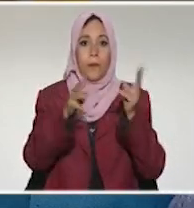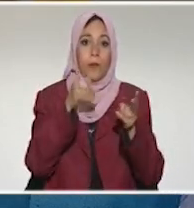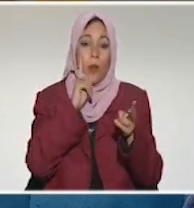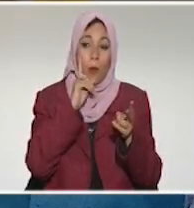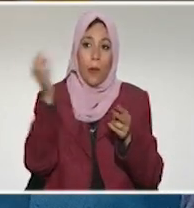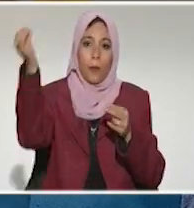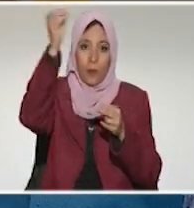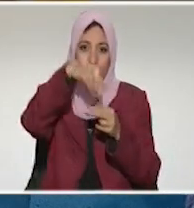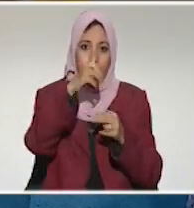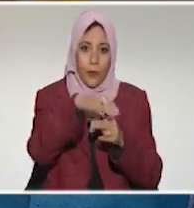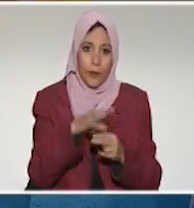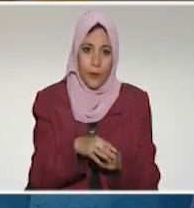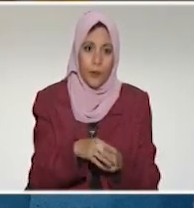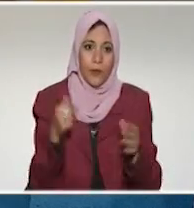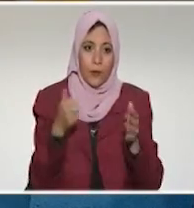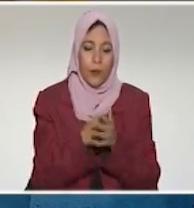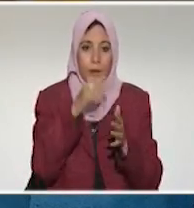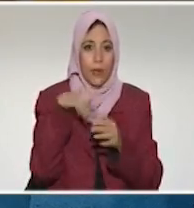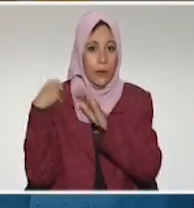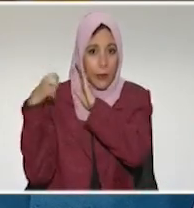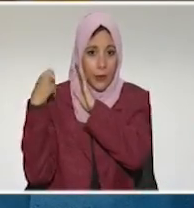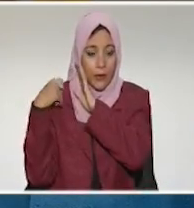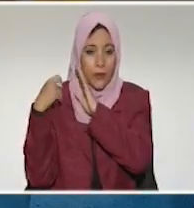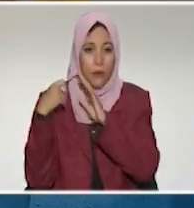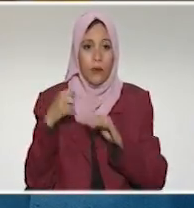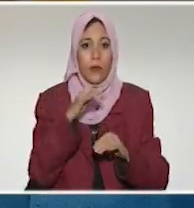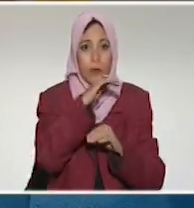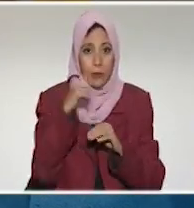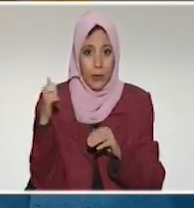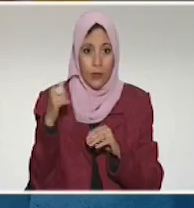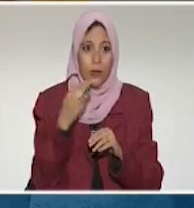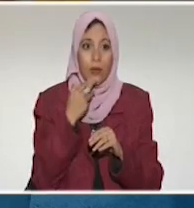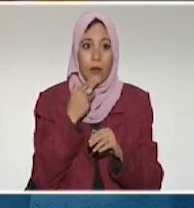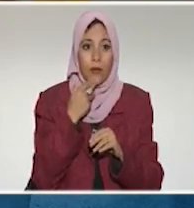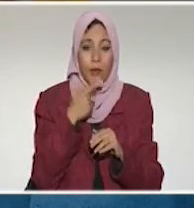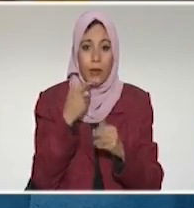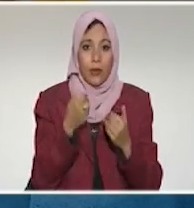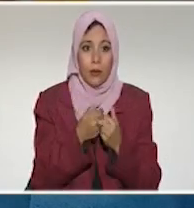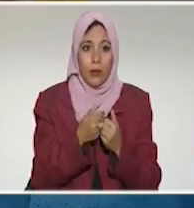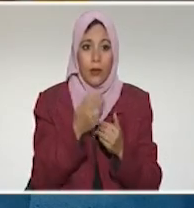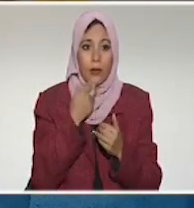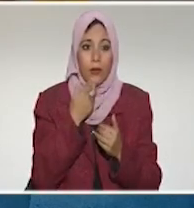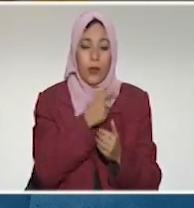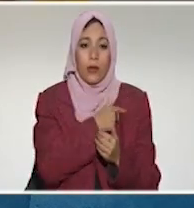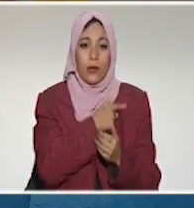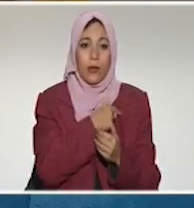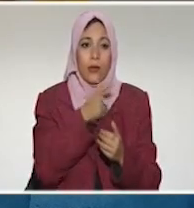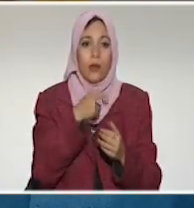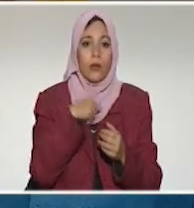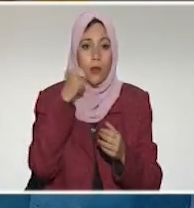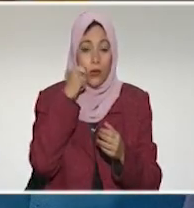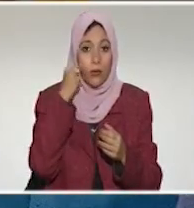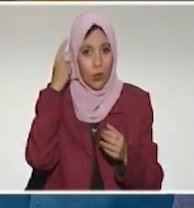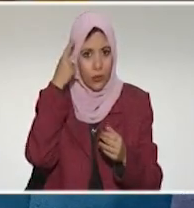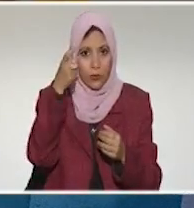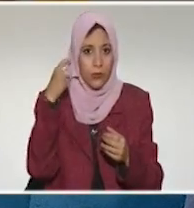فصبحي لما بعت لي في الفيلم كان واحد قال له في واحد اسمه عبد الله، ما كانش عارف ان عبد